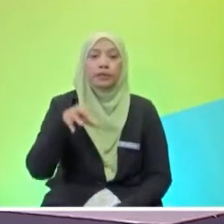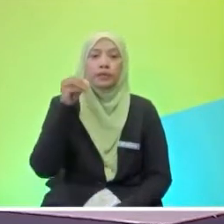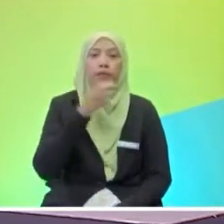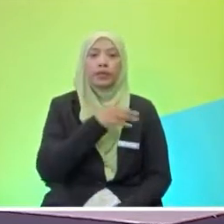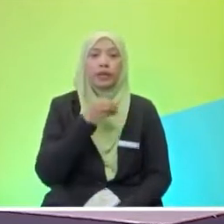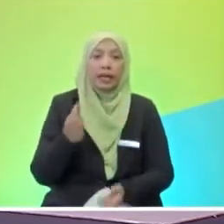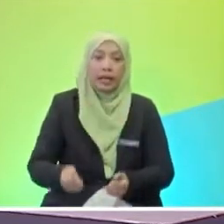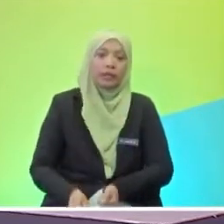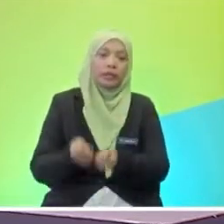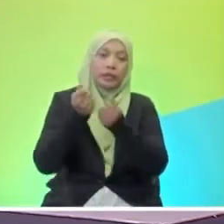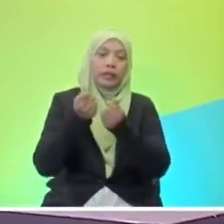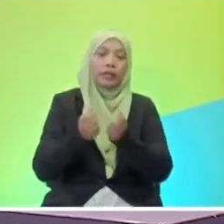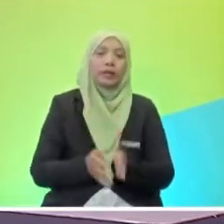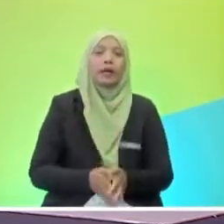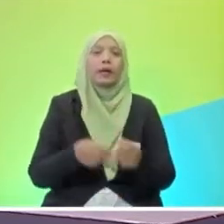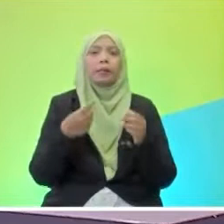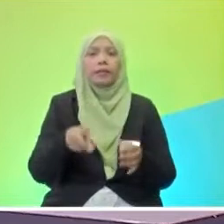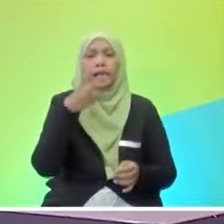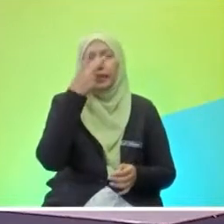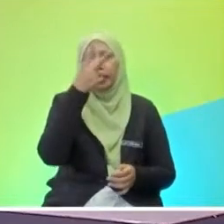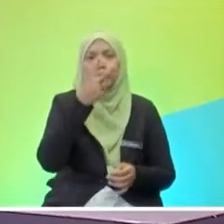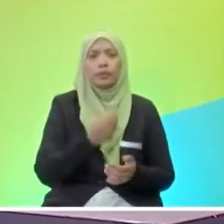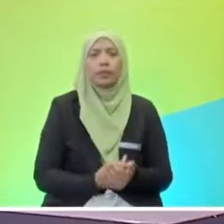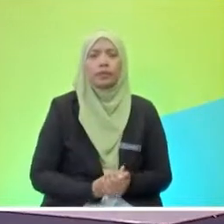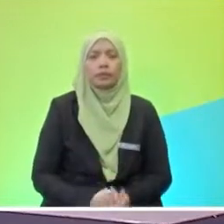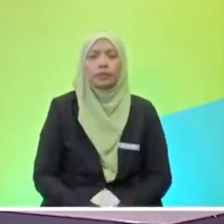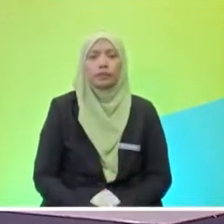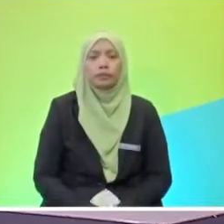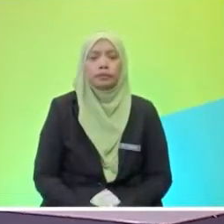pengangkutan nah nih pernah nampak tak ini Amira